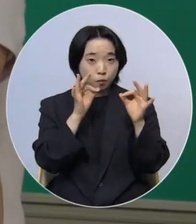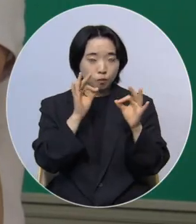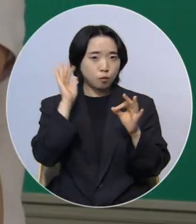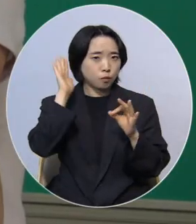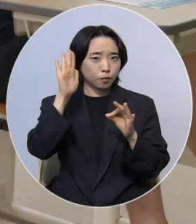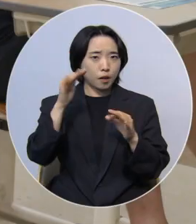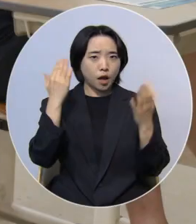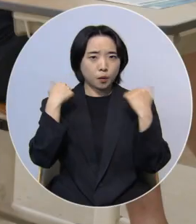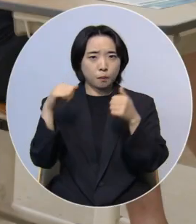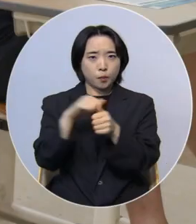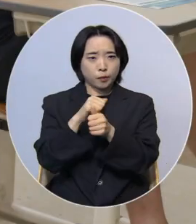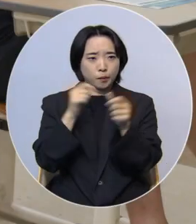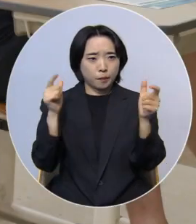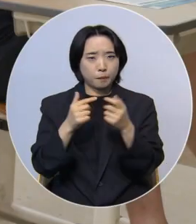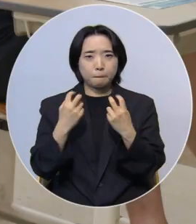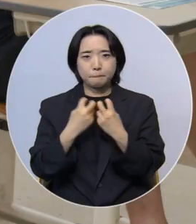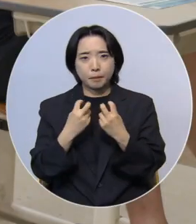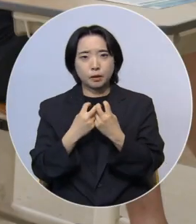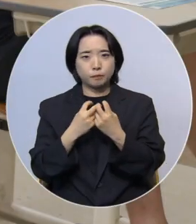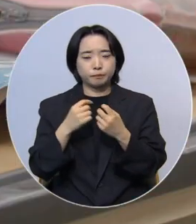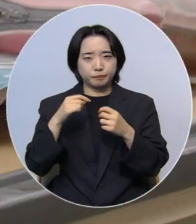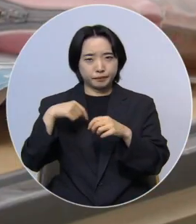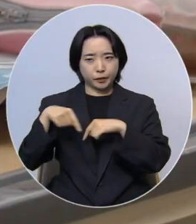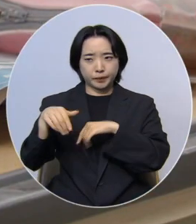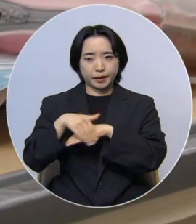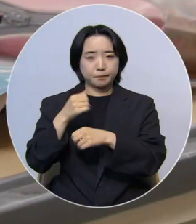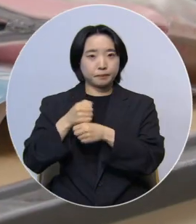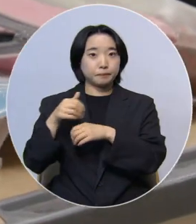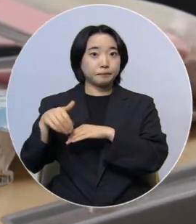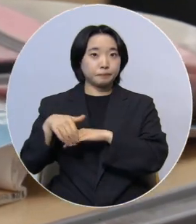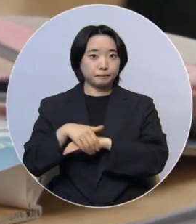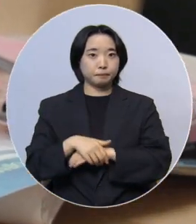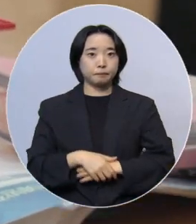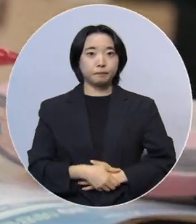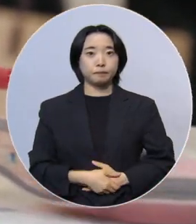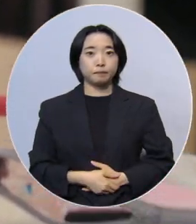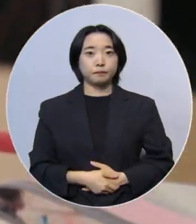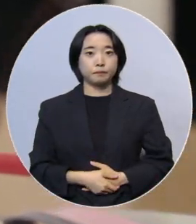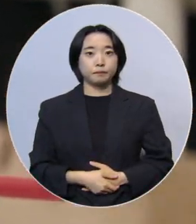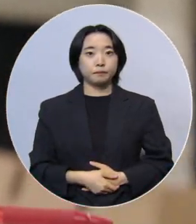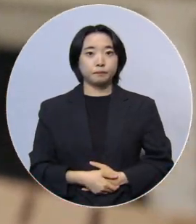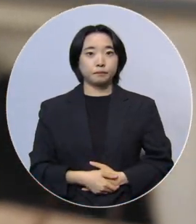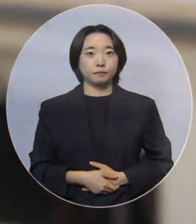폭력 예방 대책 기본 계획을 수립할 계획입니다 KTV 조태영 있니다